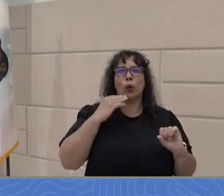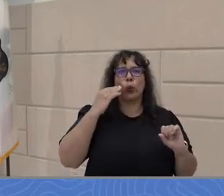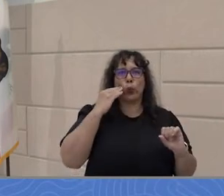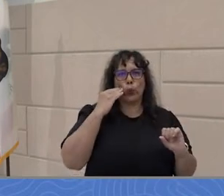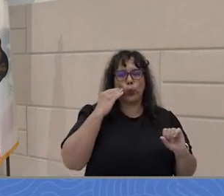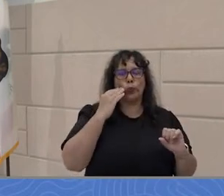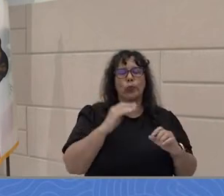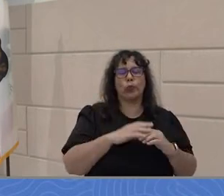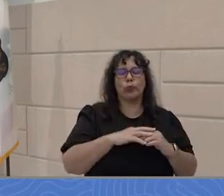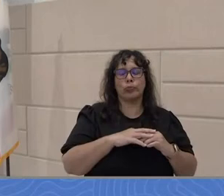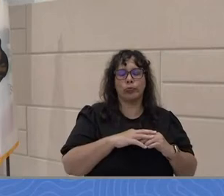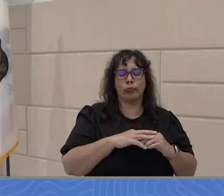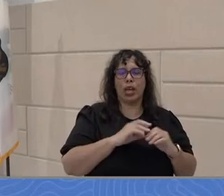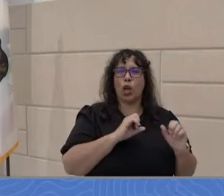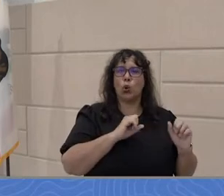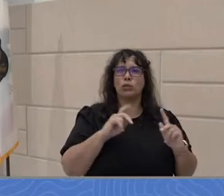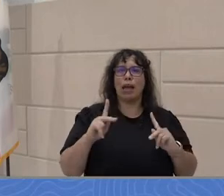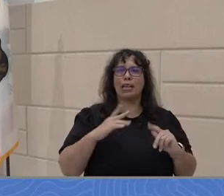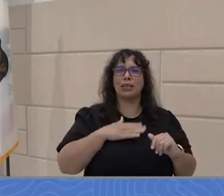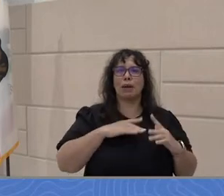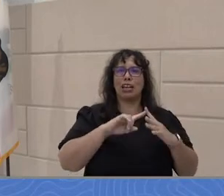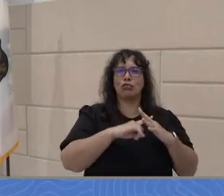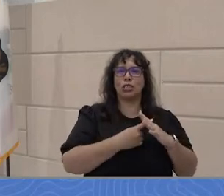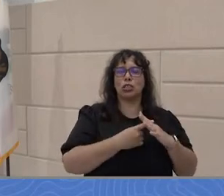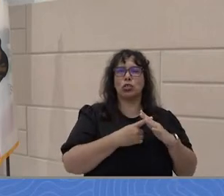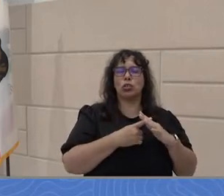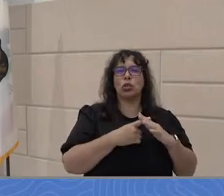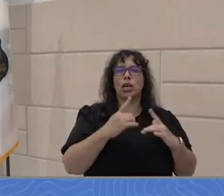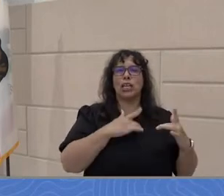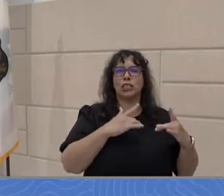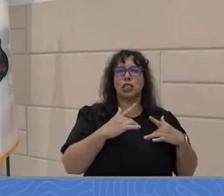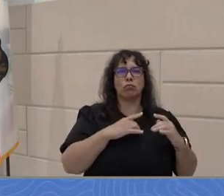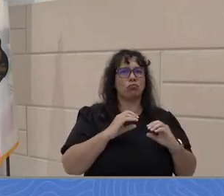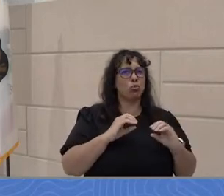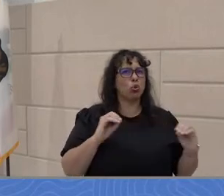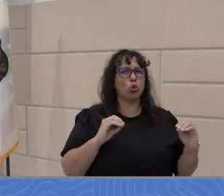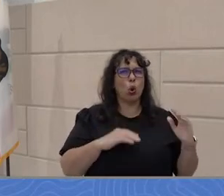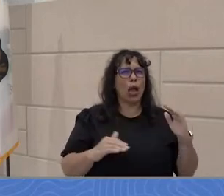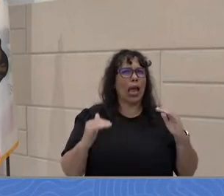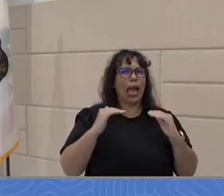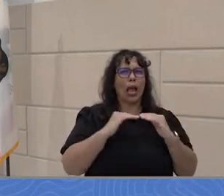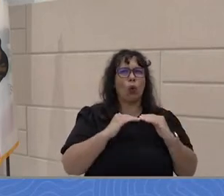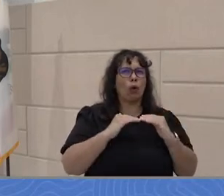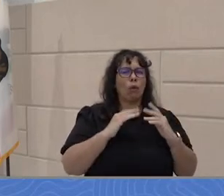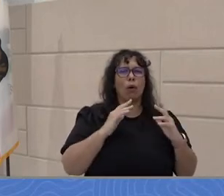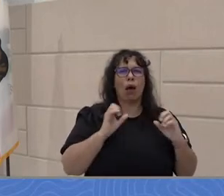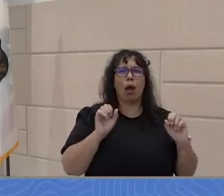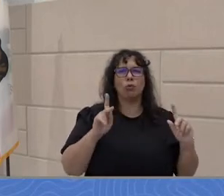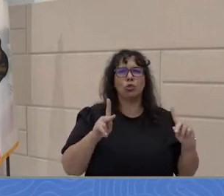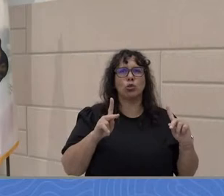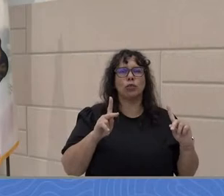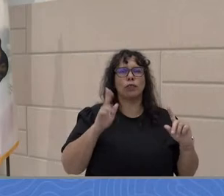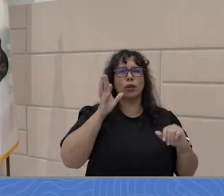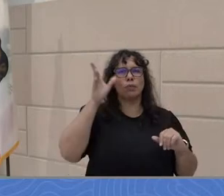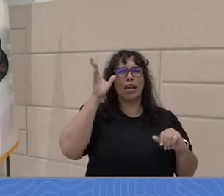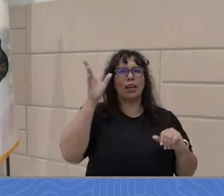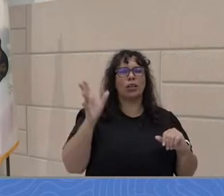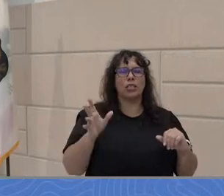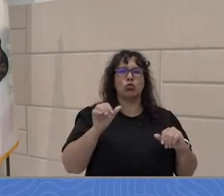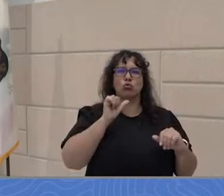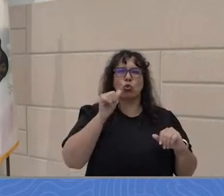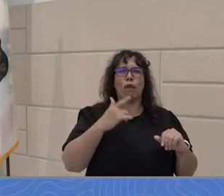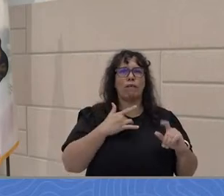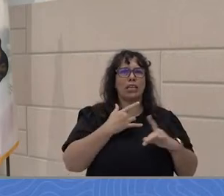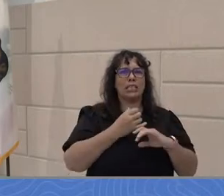ថាល្អទុកឲ្យកូនយើងរៀននៅផ្ទះដូច្នេះគឺថាវានៅពេល